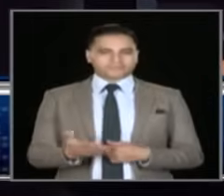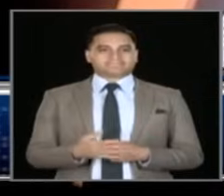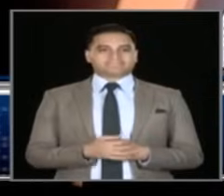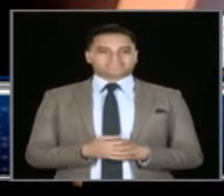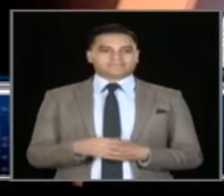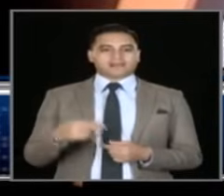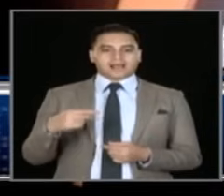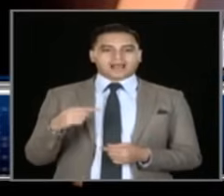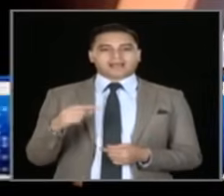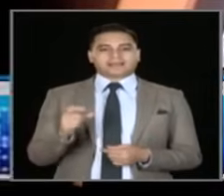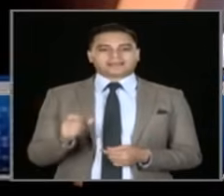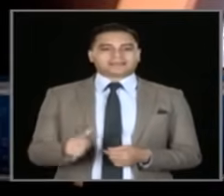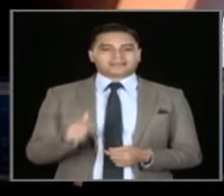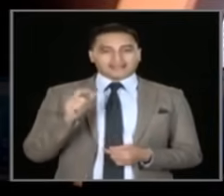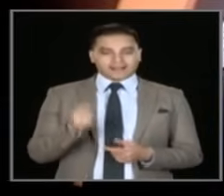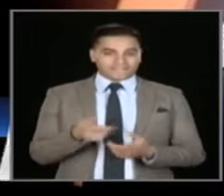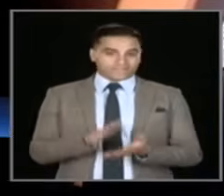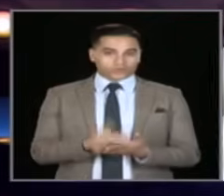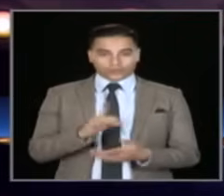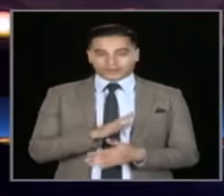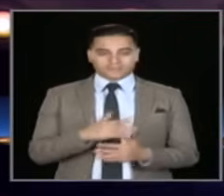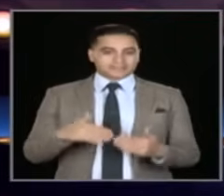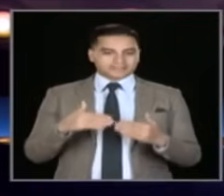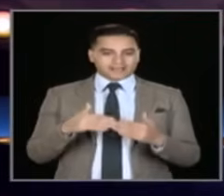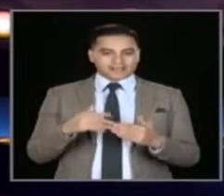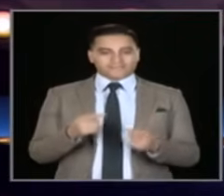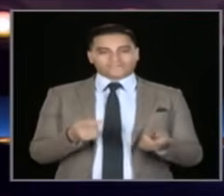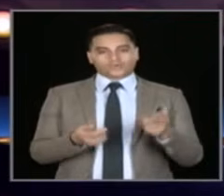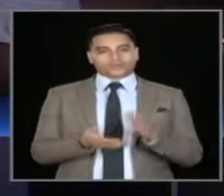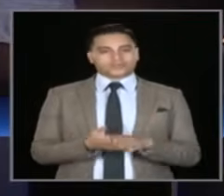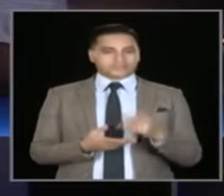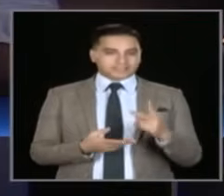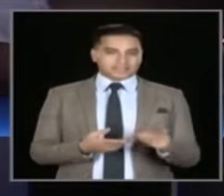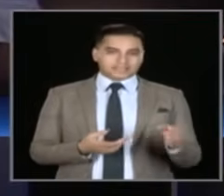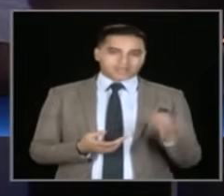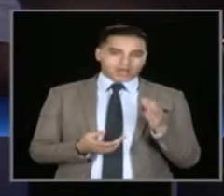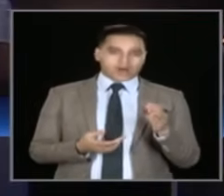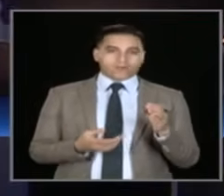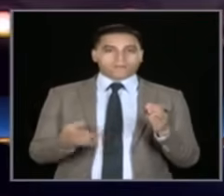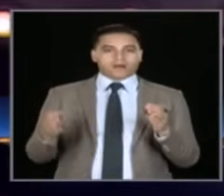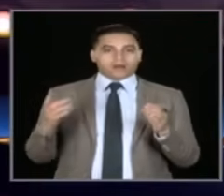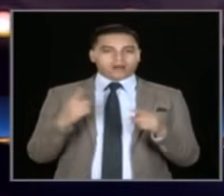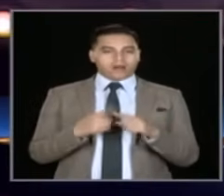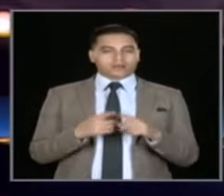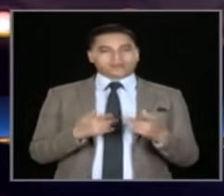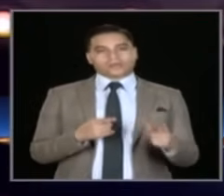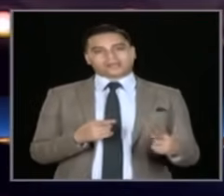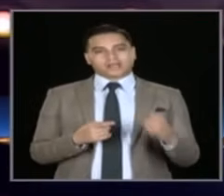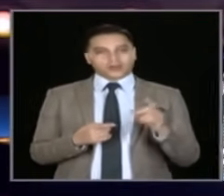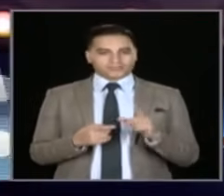عدنان فرصة واحدة هي التعادل. إسلام فرصتين. عدنان يجاوب غلط أو أنت تجاوب